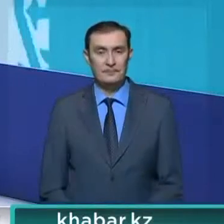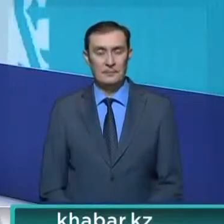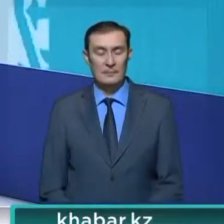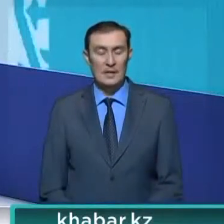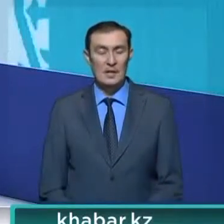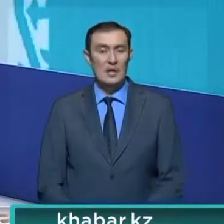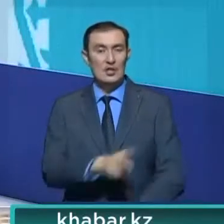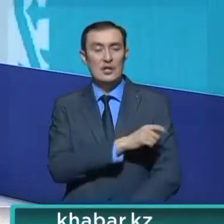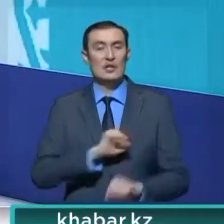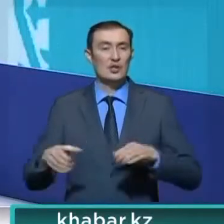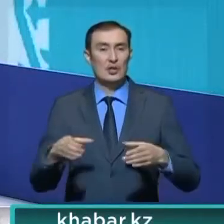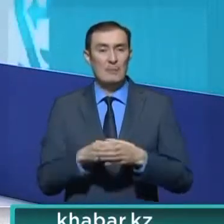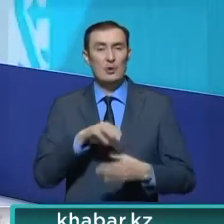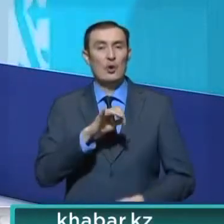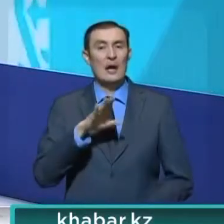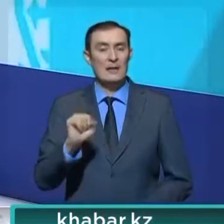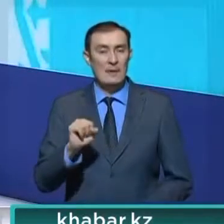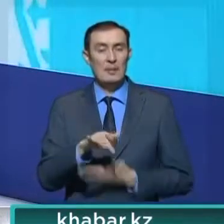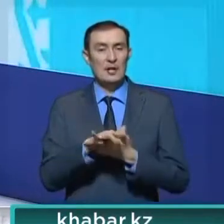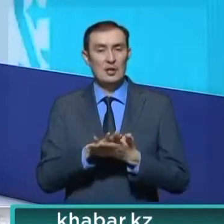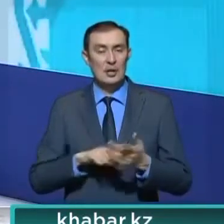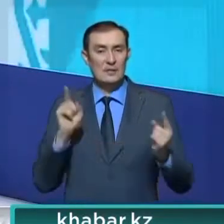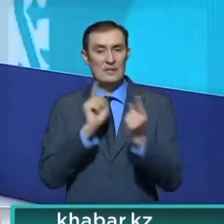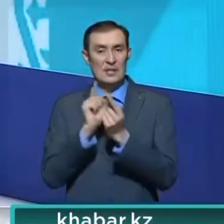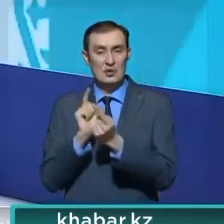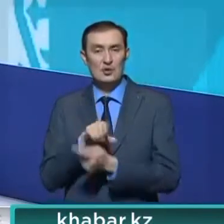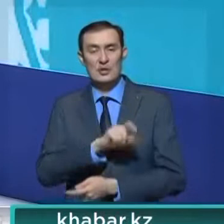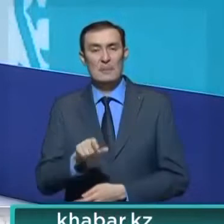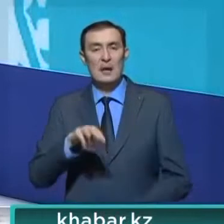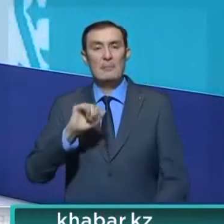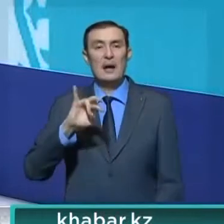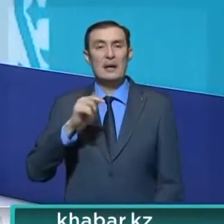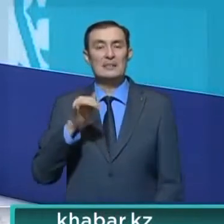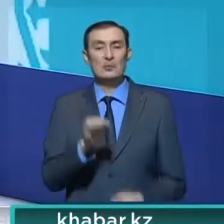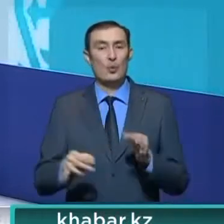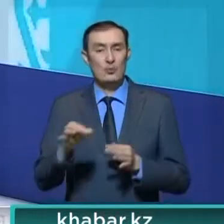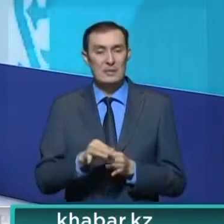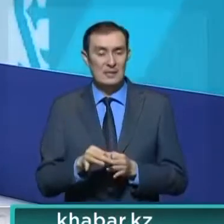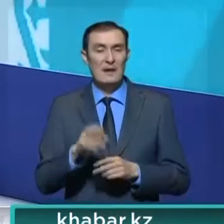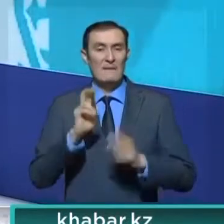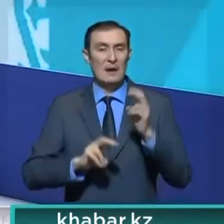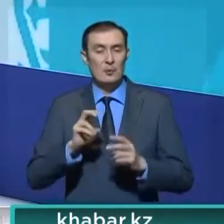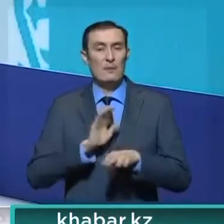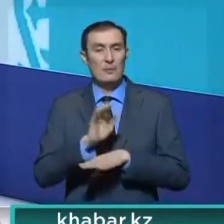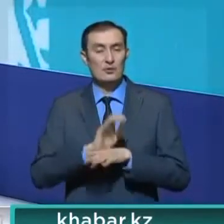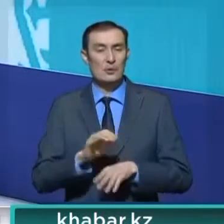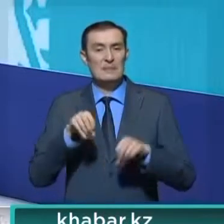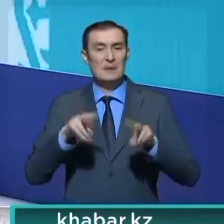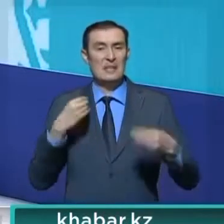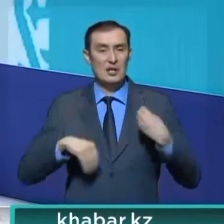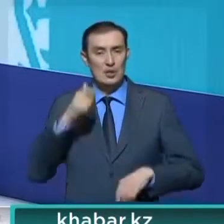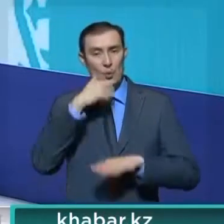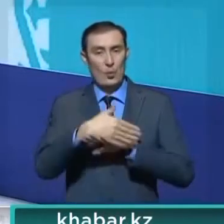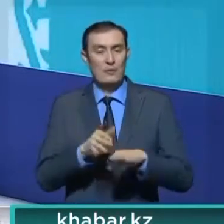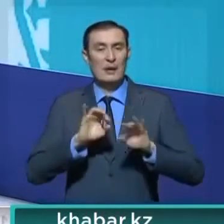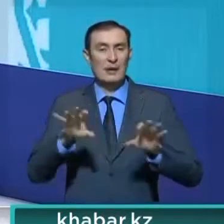Тем временем члены штаба Касым-Жомарта Токаева продолжают встречи с жителями Мангыстауской области. Коллективу фабрики по производству спецодежды и обуви